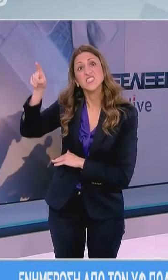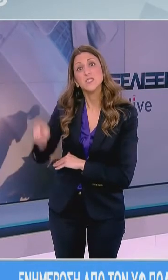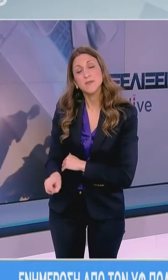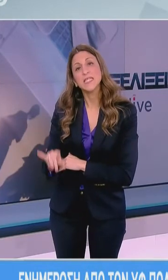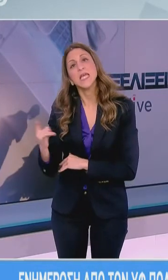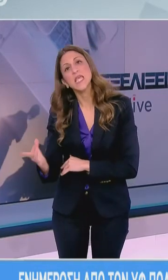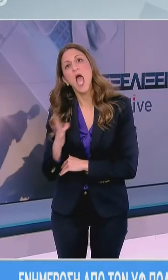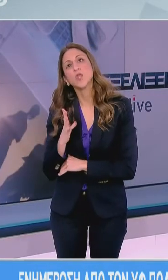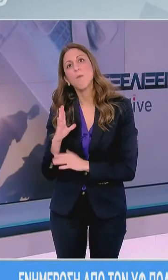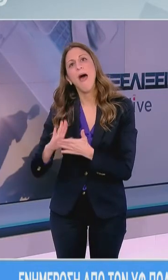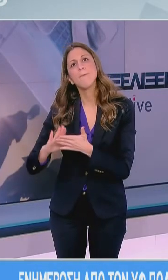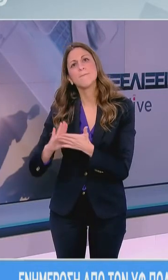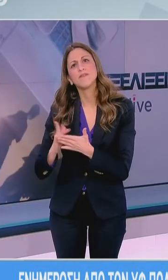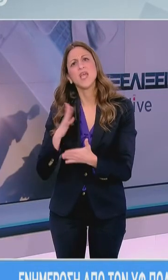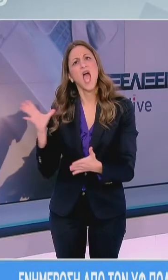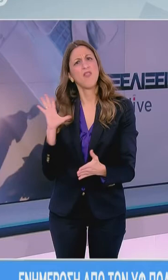κρουσμάτων. Μέχρι σήμερα,